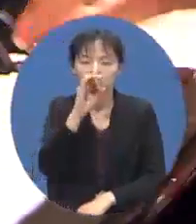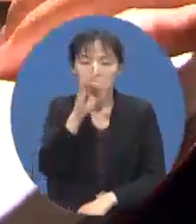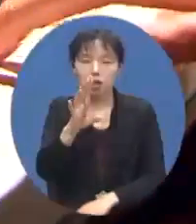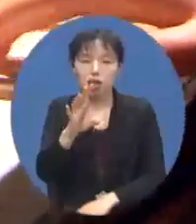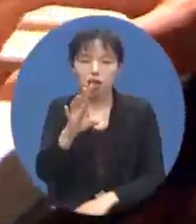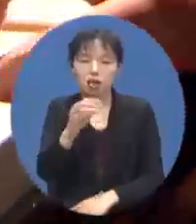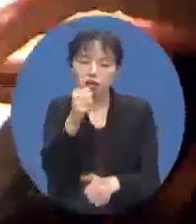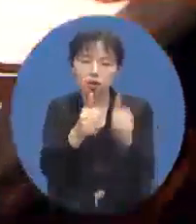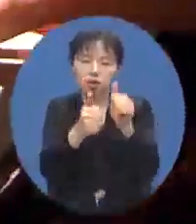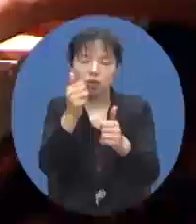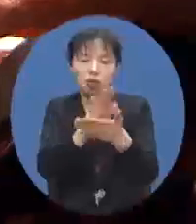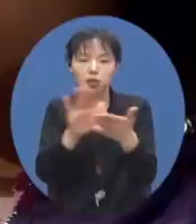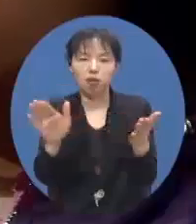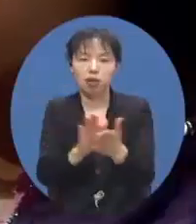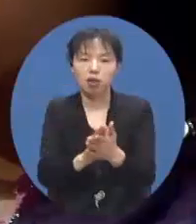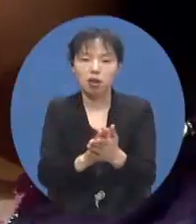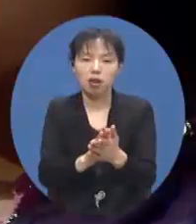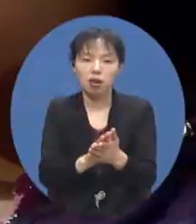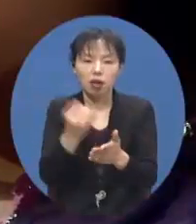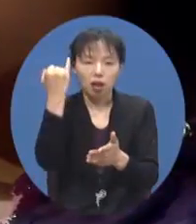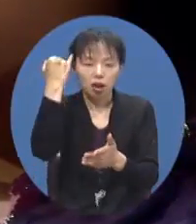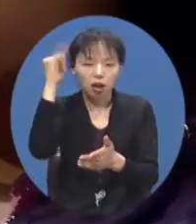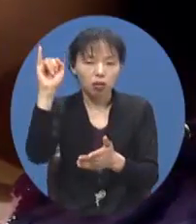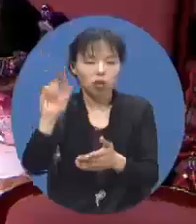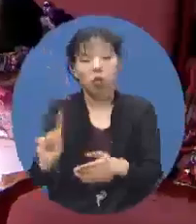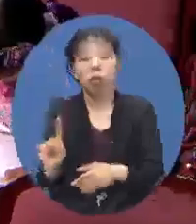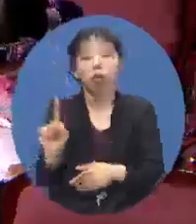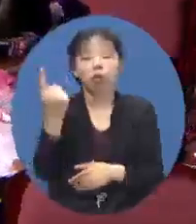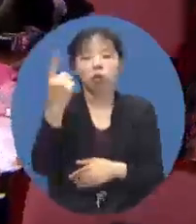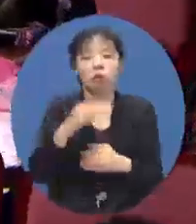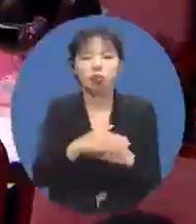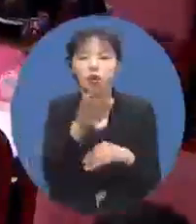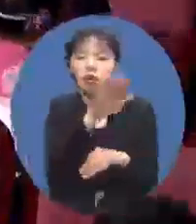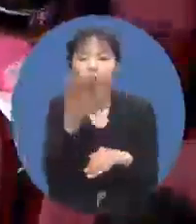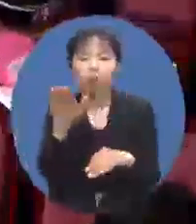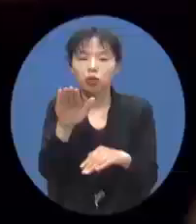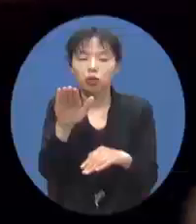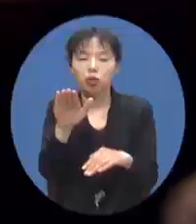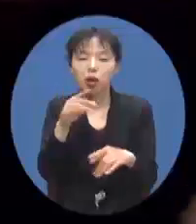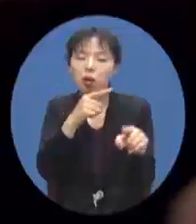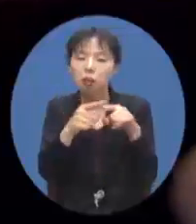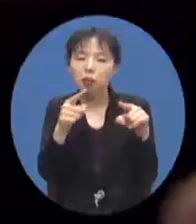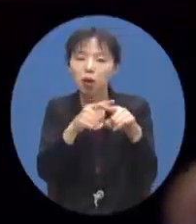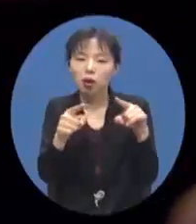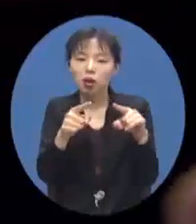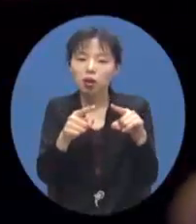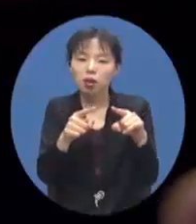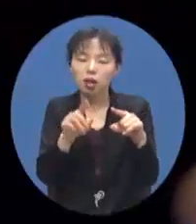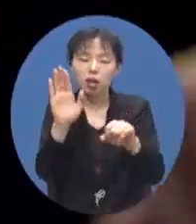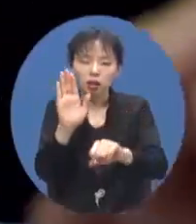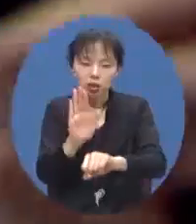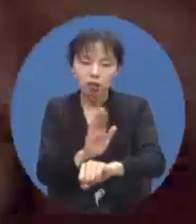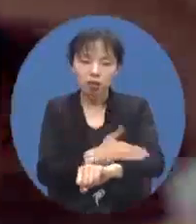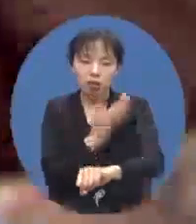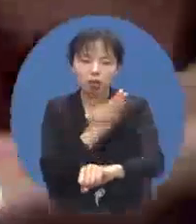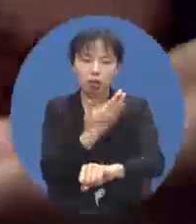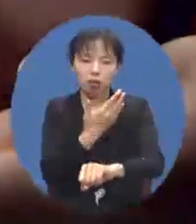결국 IQ가 높으면 기억력이 좋다는 기존의 평가는 편견이고 오류였던